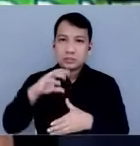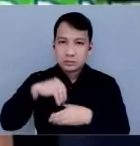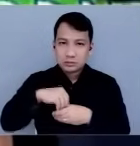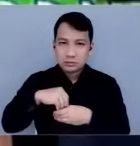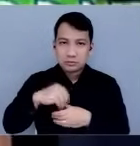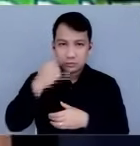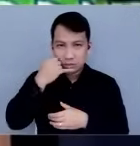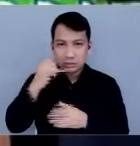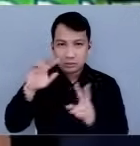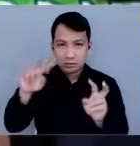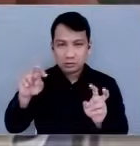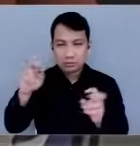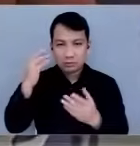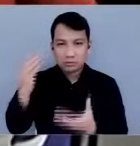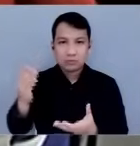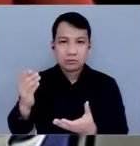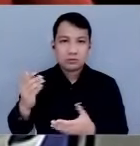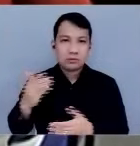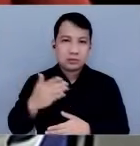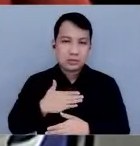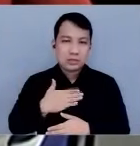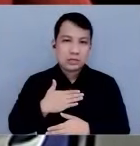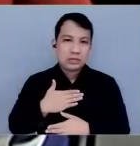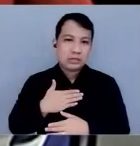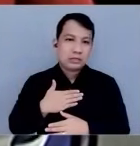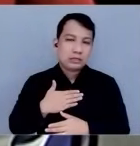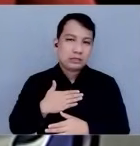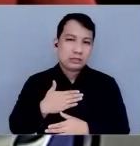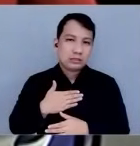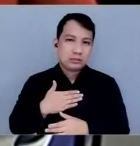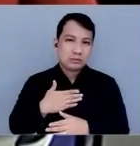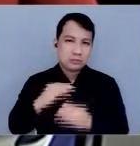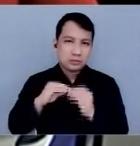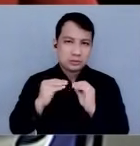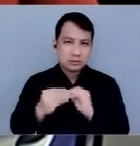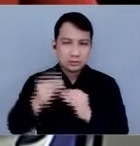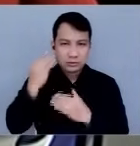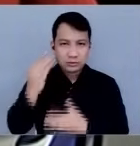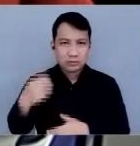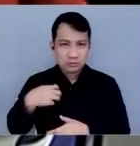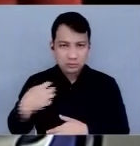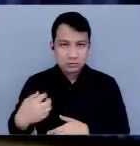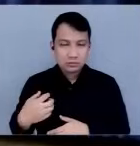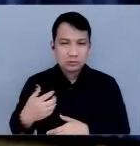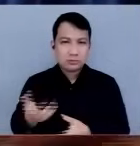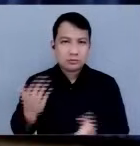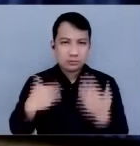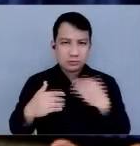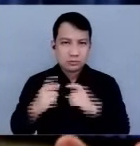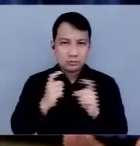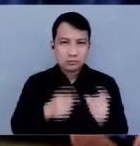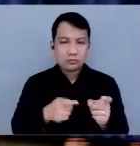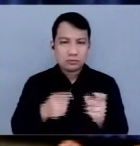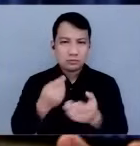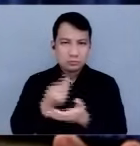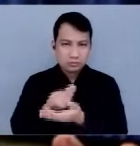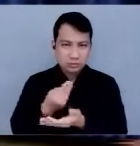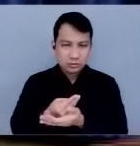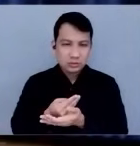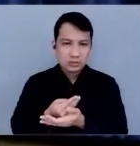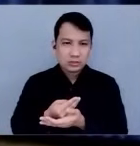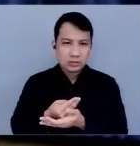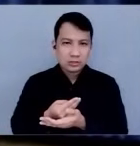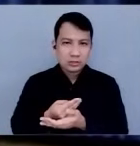yung ating hotline po. Wala raw nakikitang mali ang pulisya sa pag-aalok ng reward money. Matatanda ang sinabi noon ni